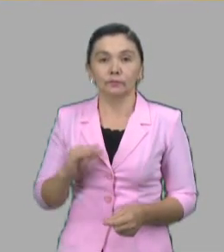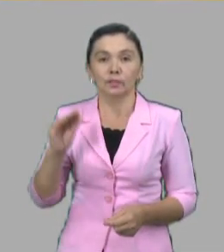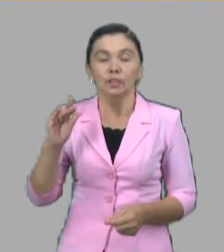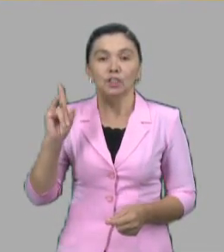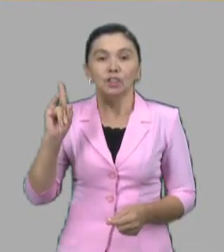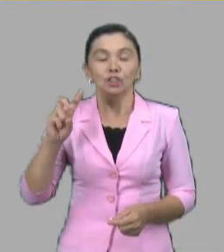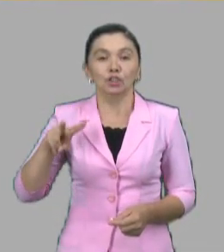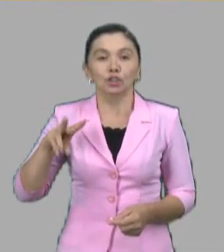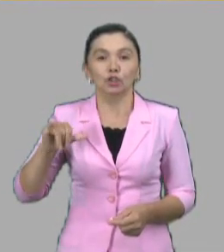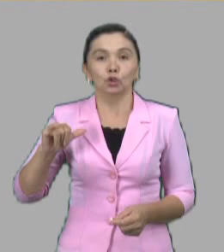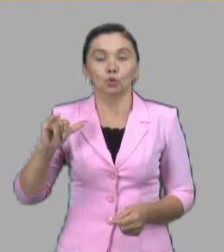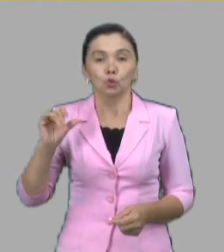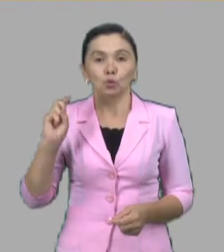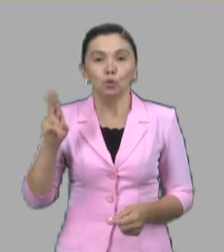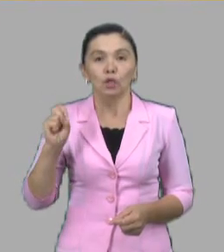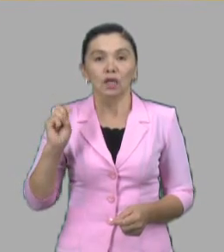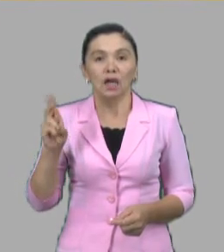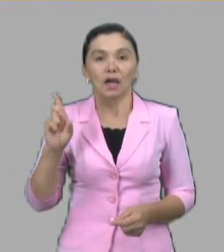Жылуу кабыл алып.